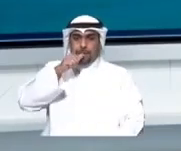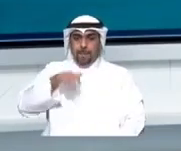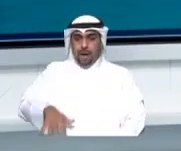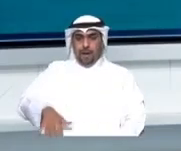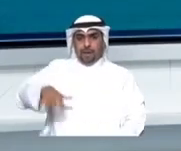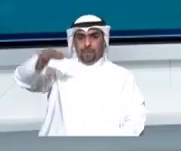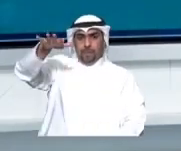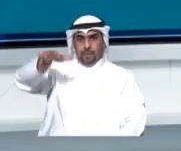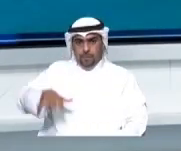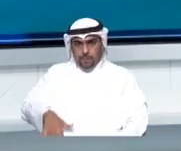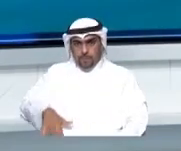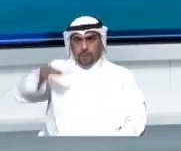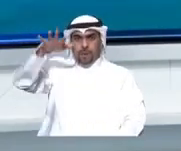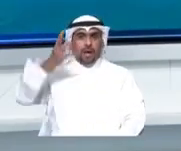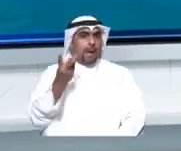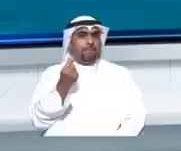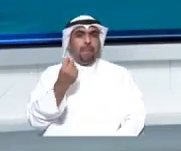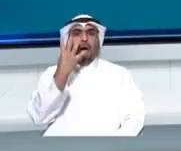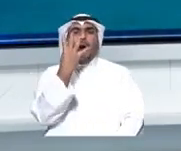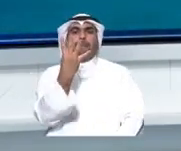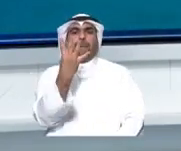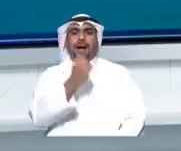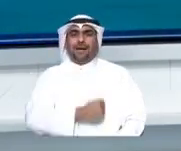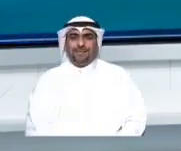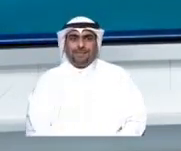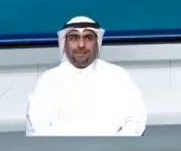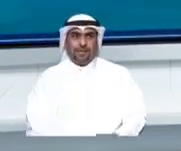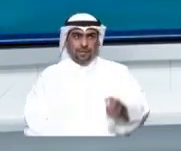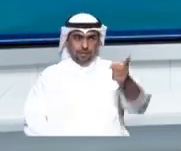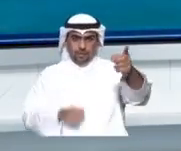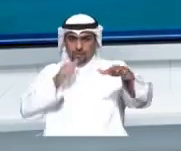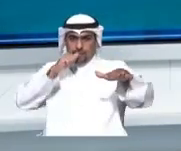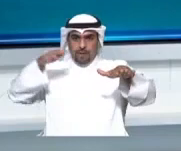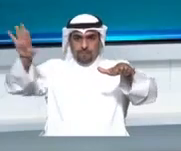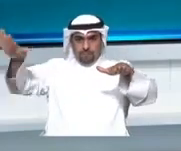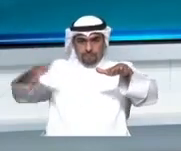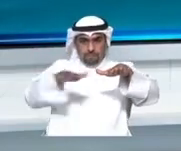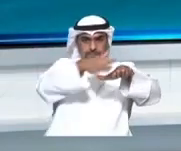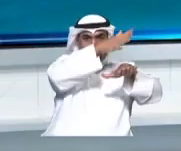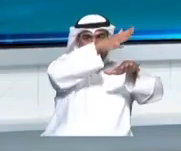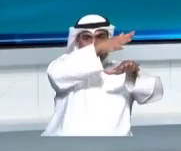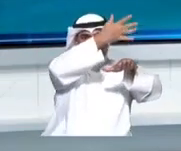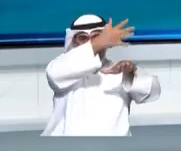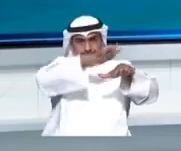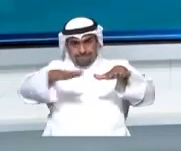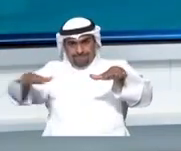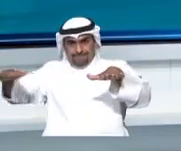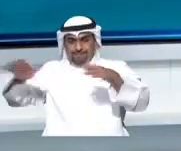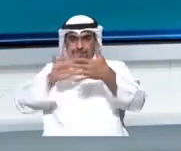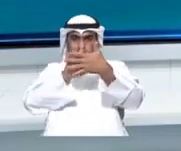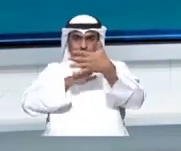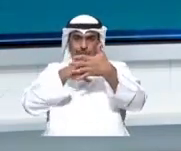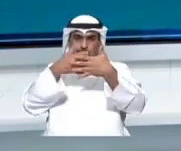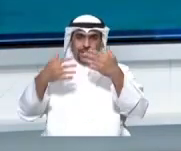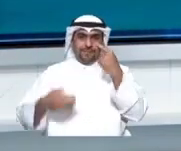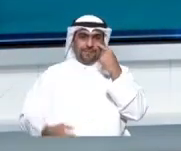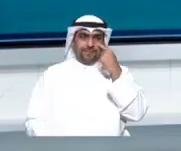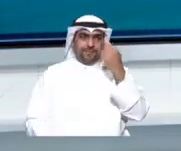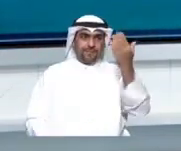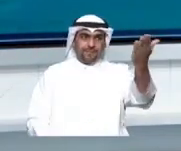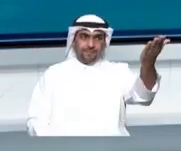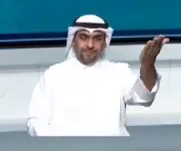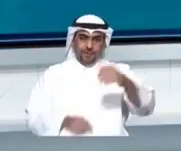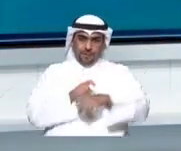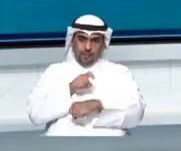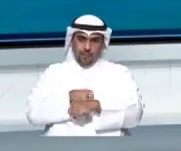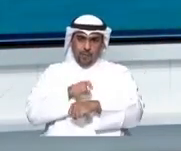من 2 إلى 4 قدم، المد الأول في 4 الفجر، المد الثاني الساعة 3:35 بعد الظهر، الجزر الأول